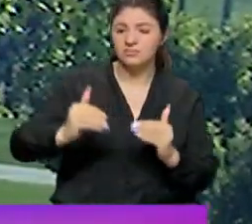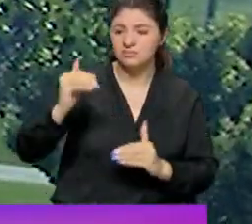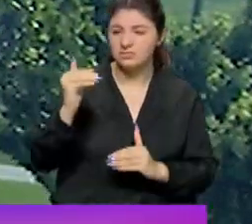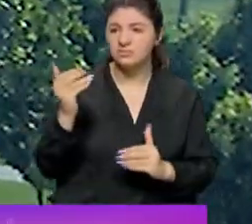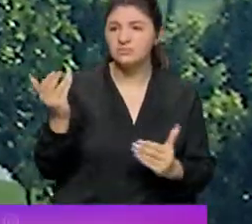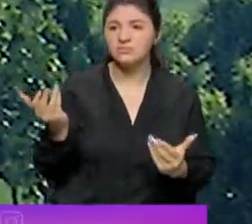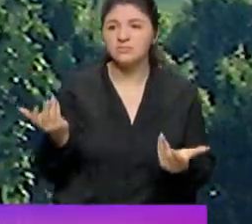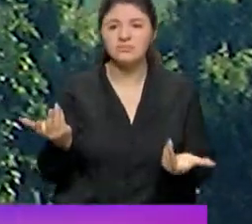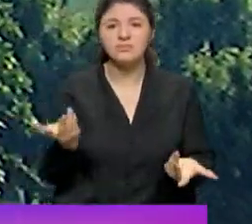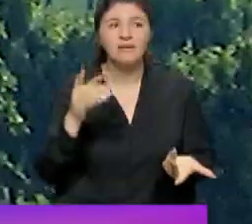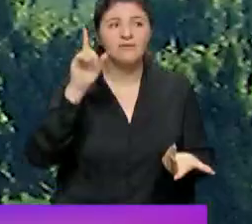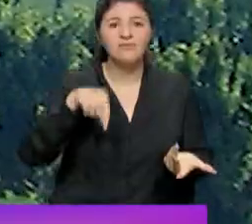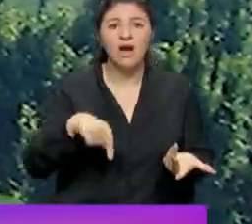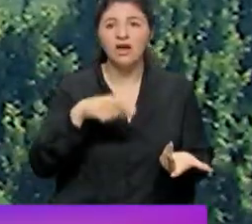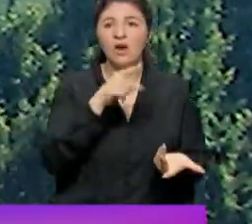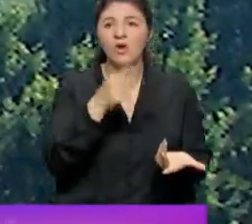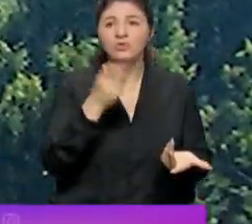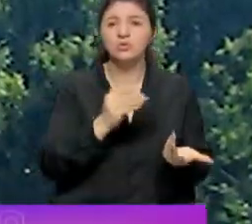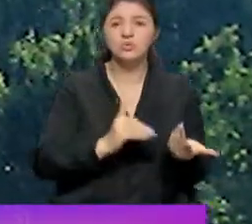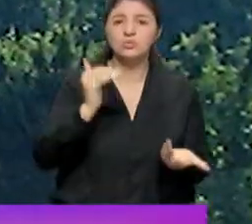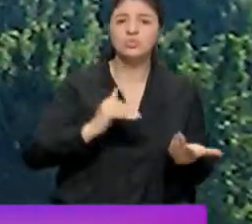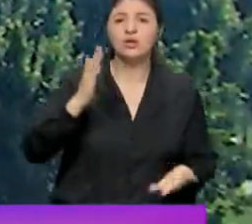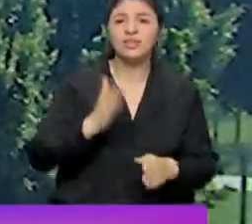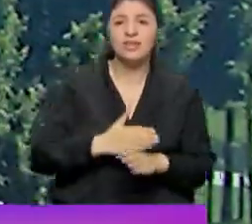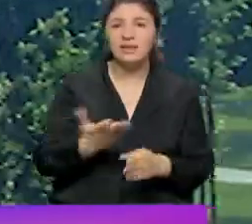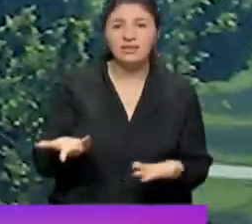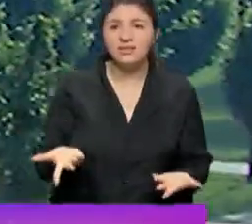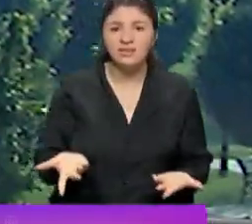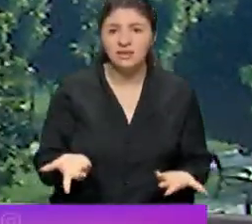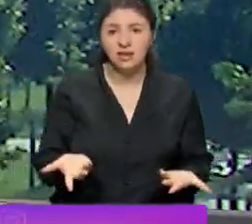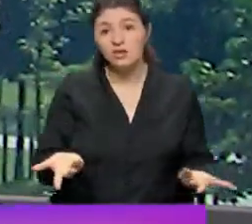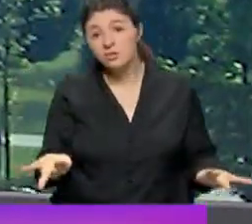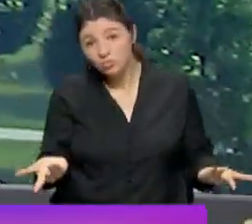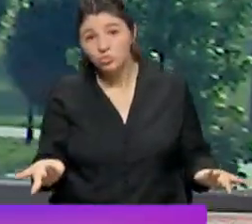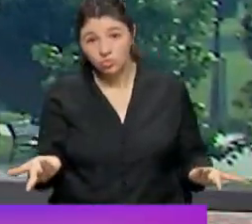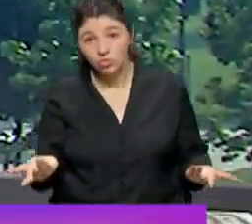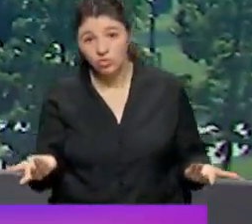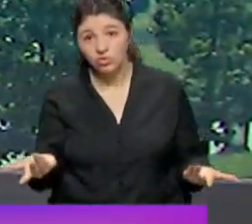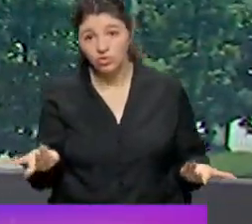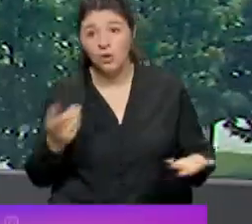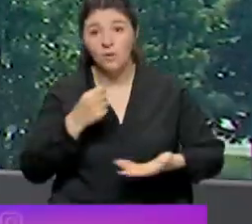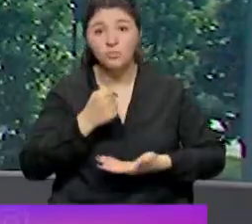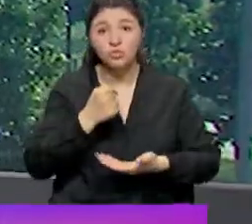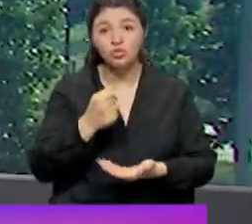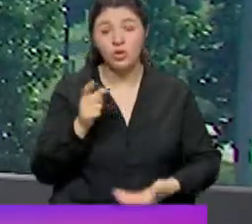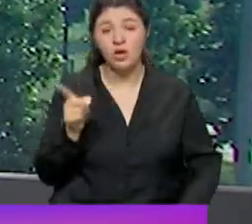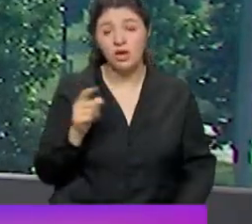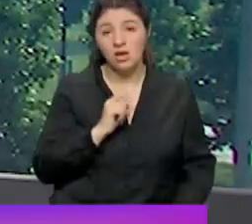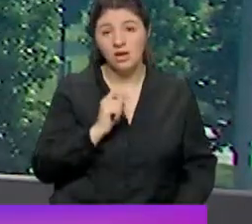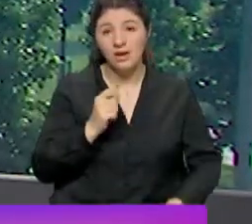zammar vergideki oran yükseltmeleri neden Efendim Çünkü bütçe